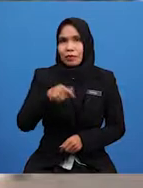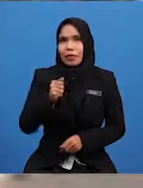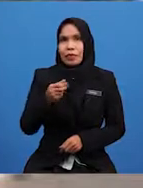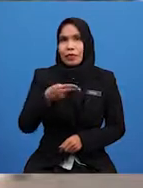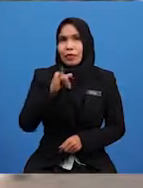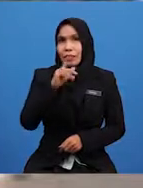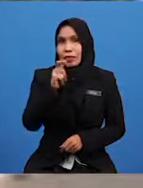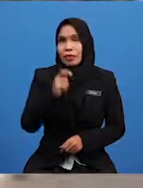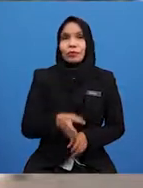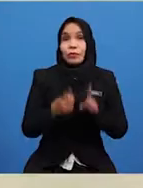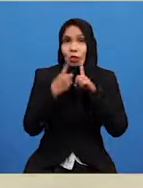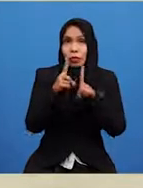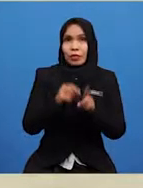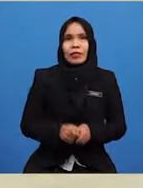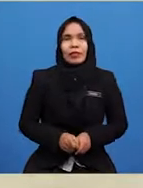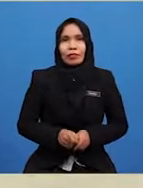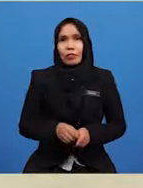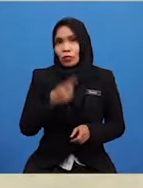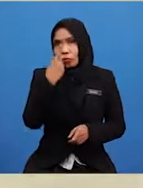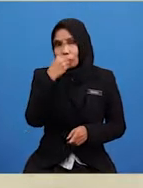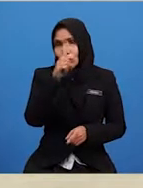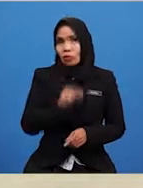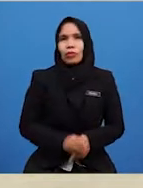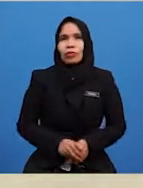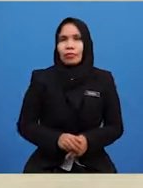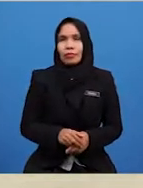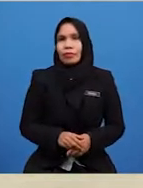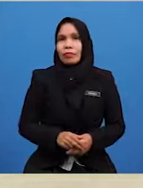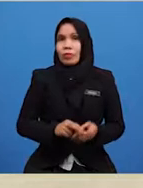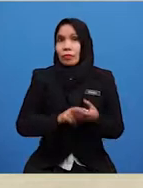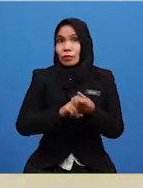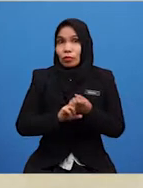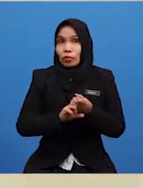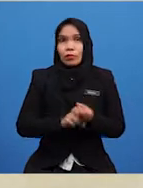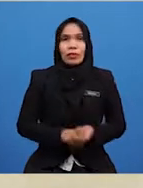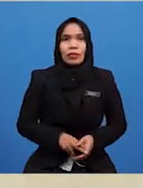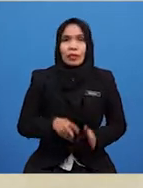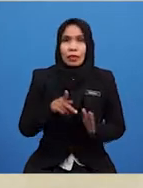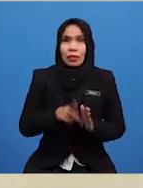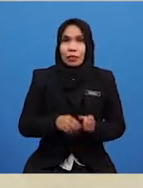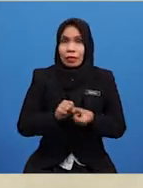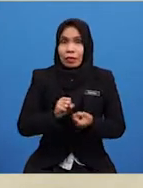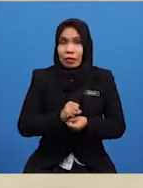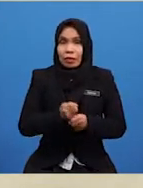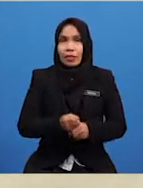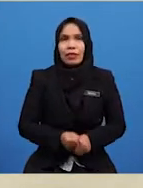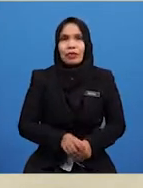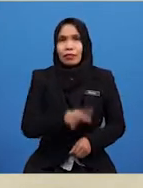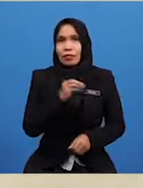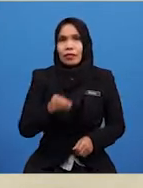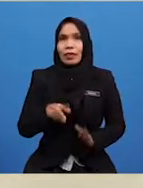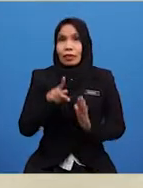Murid-murid, jawapannya ialah bertujuan mengukuhkan persahabatan dan kekeluargaan antara